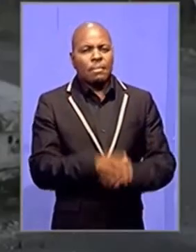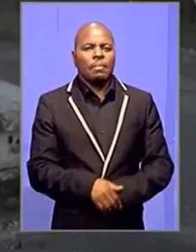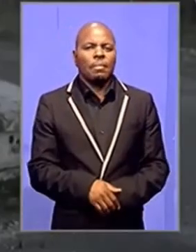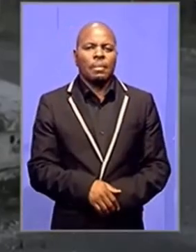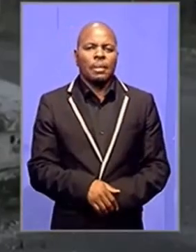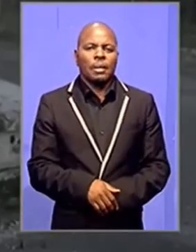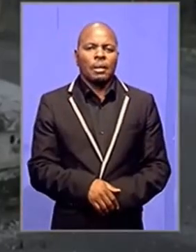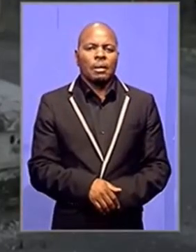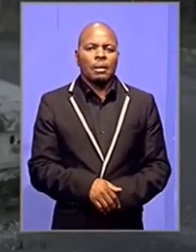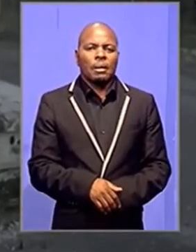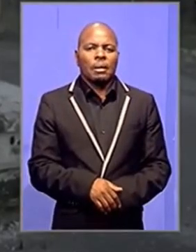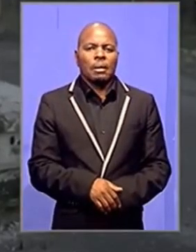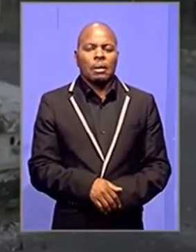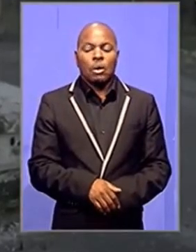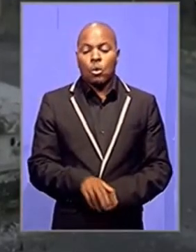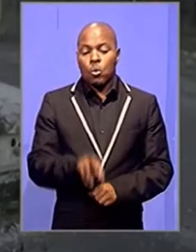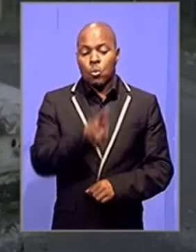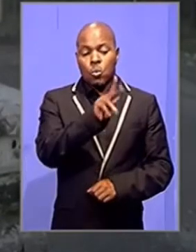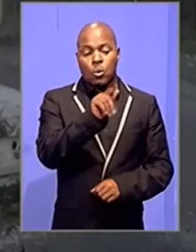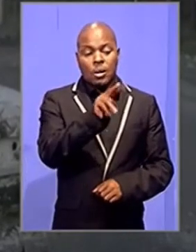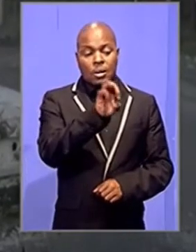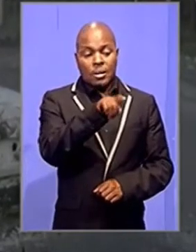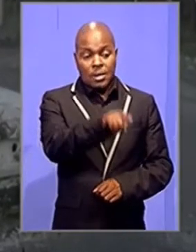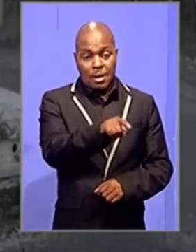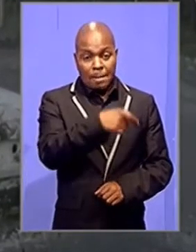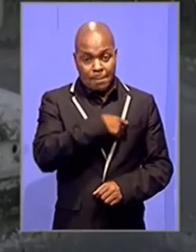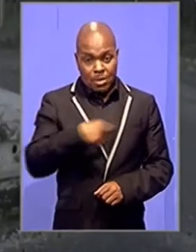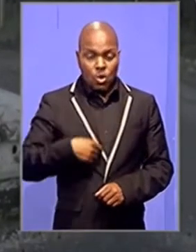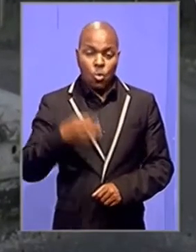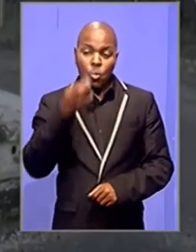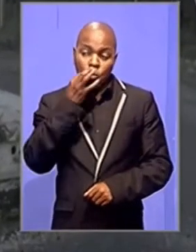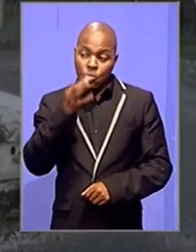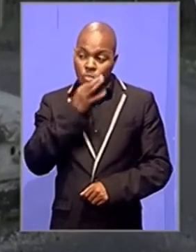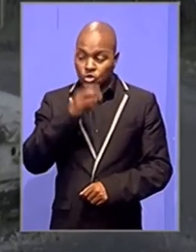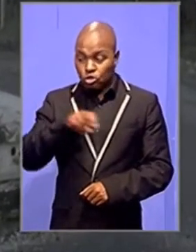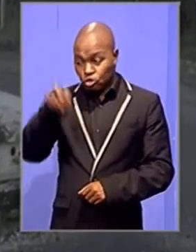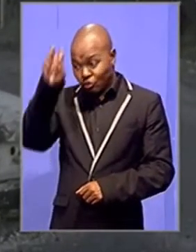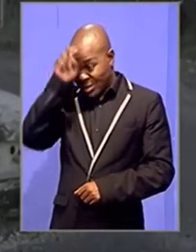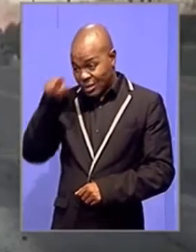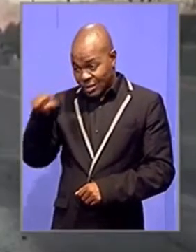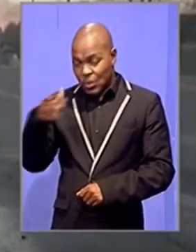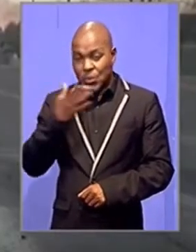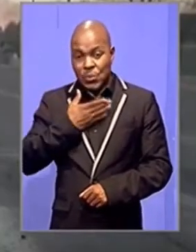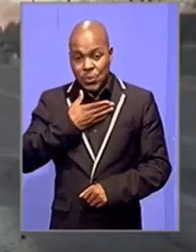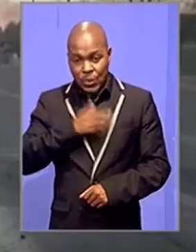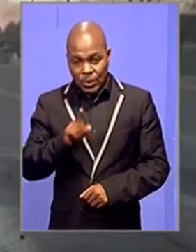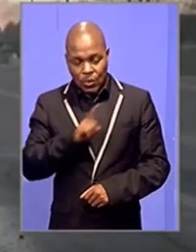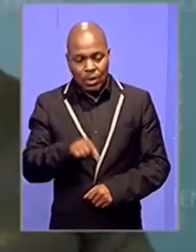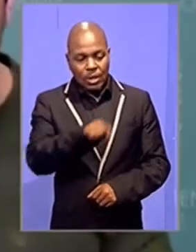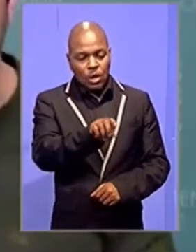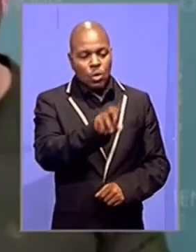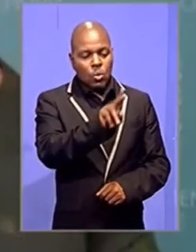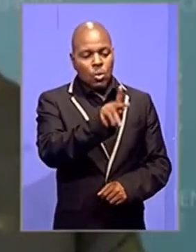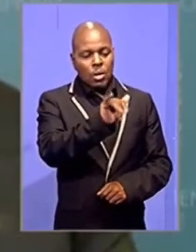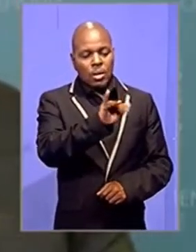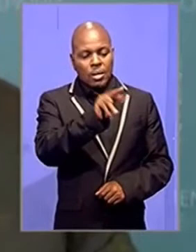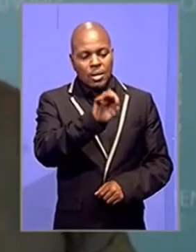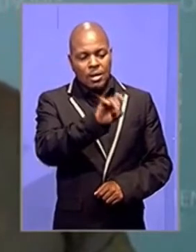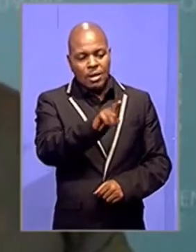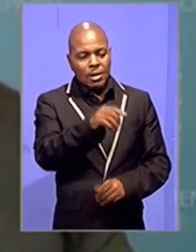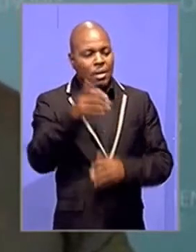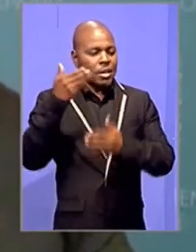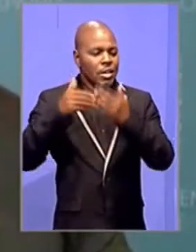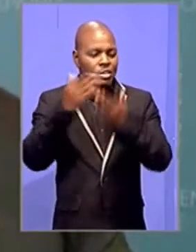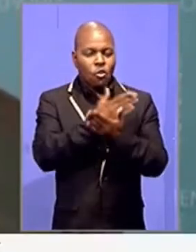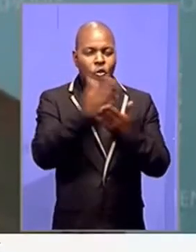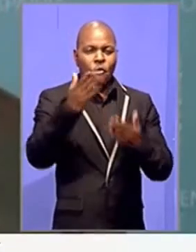деятельности. Mopresidente wa Ukraine o re Russia e maikemisetsong a ho hlakola nalane ya Ukraine. They don't know a thing about our